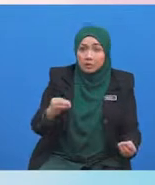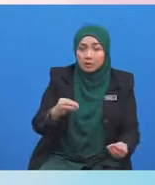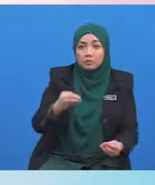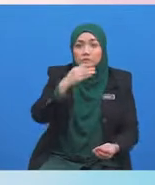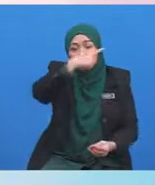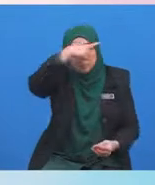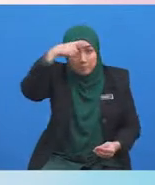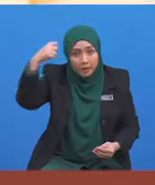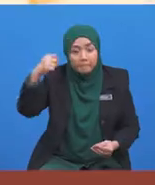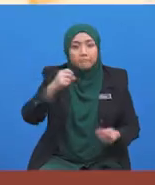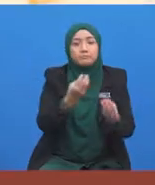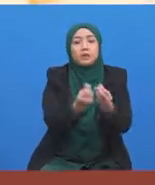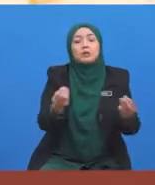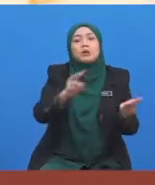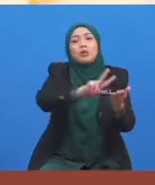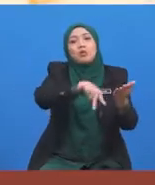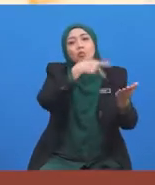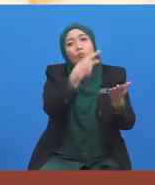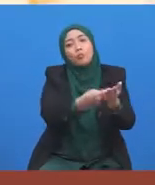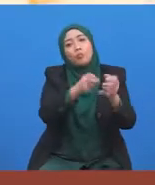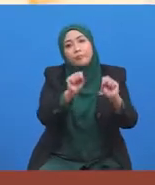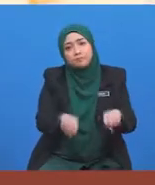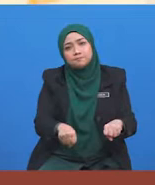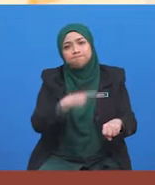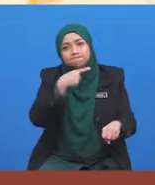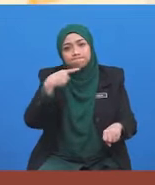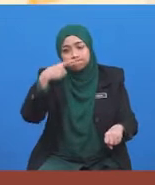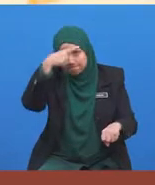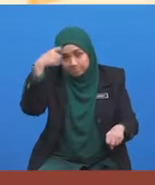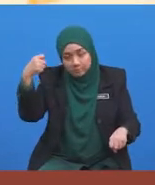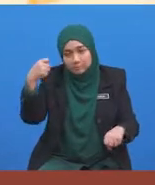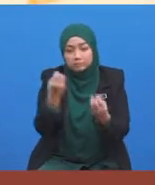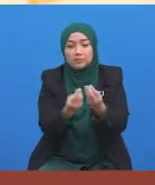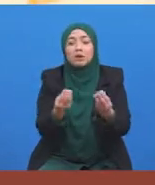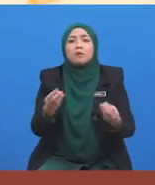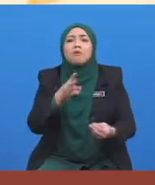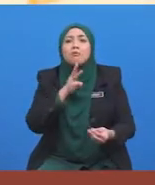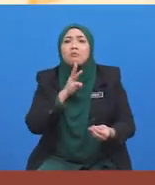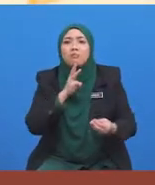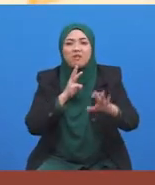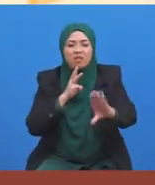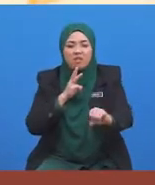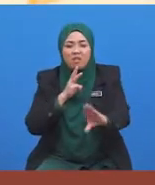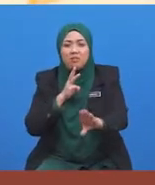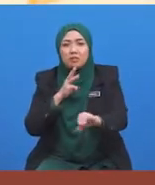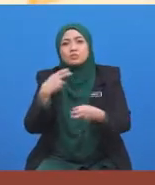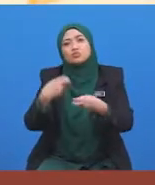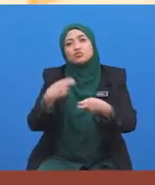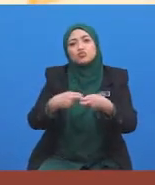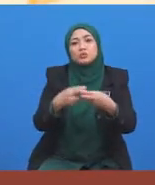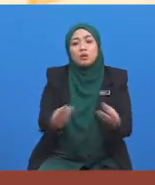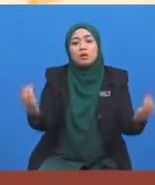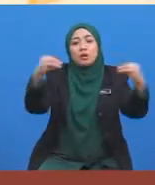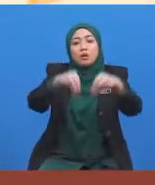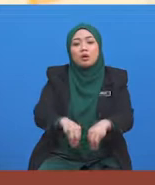tanah runtuh. Contohnya, pembinaan pusat peranginan di kawasan bukit akan tergendala